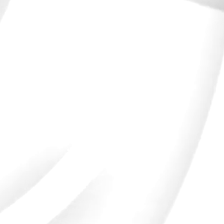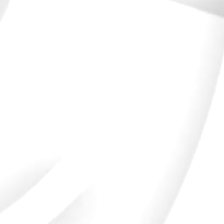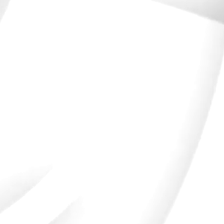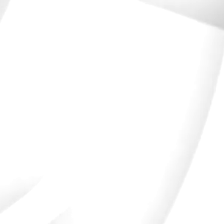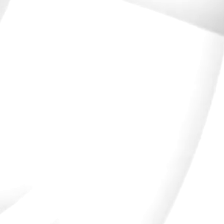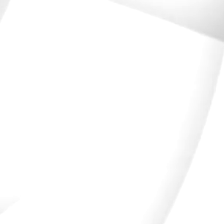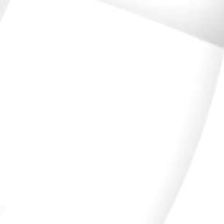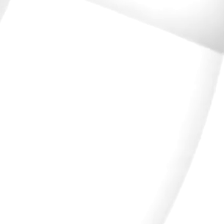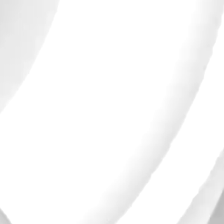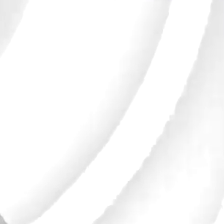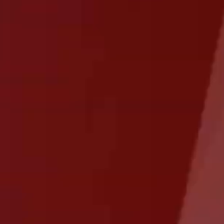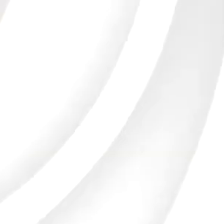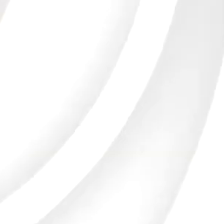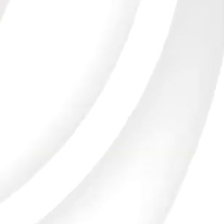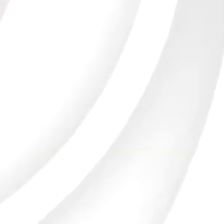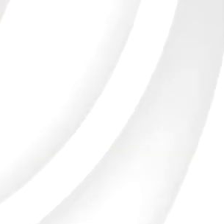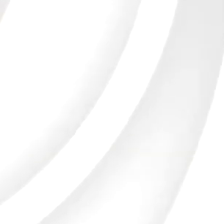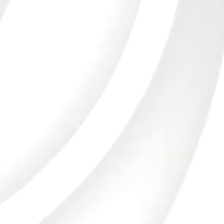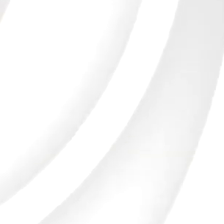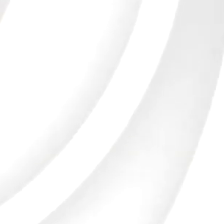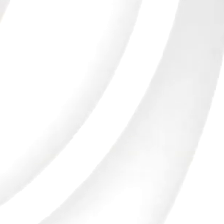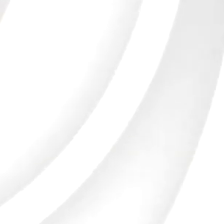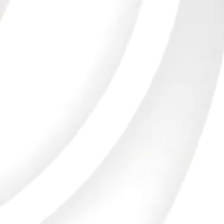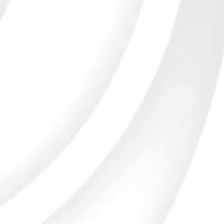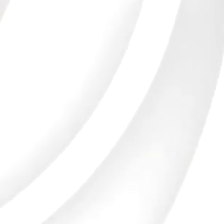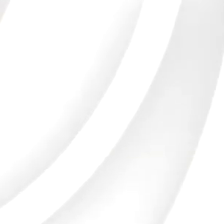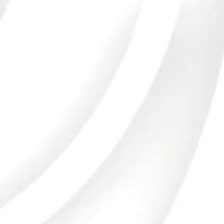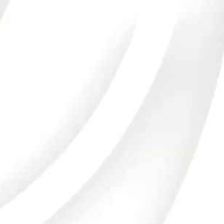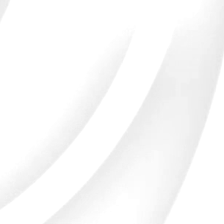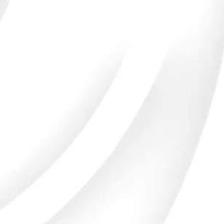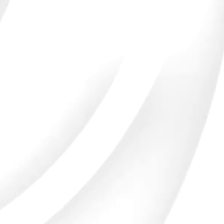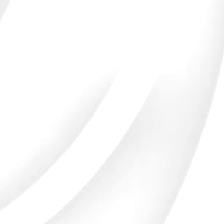Alas 6:30 ng gabi hanggang Sabado at Linggo sa